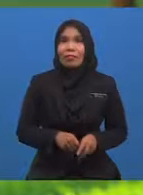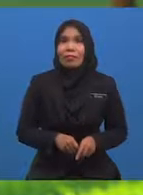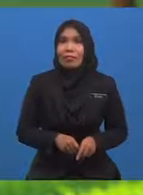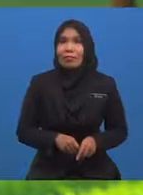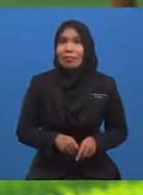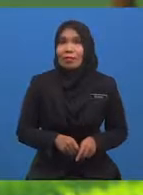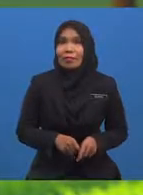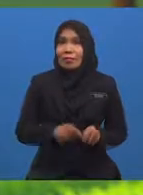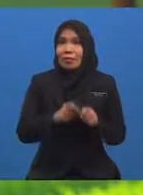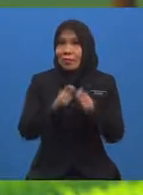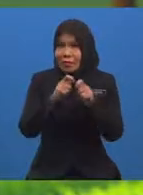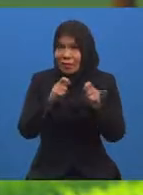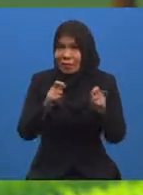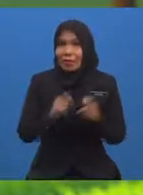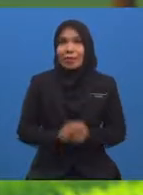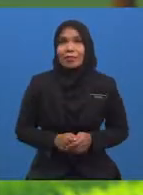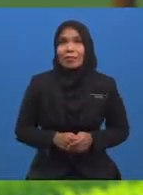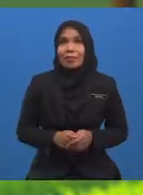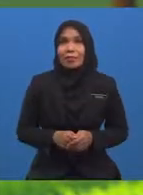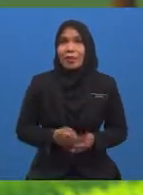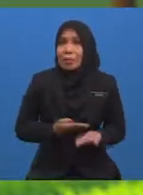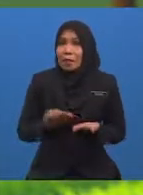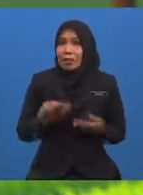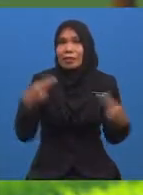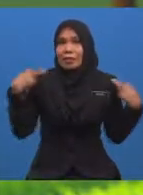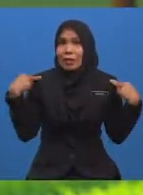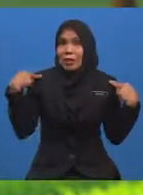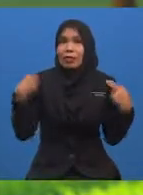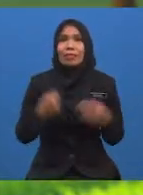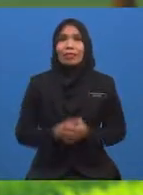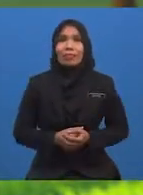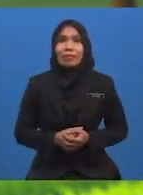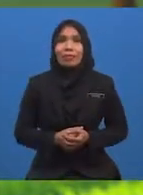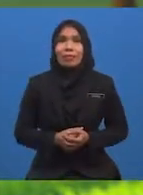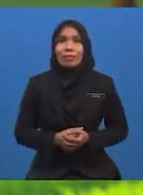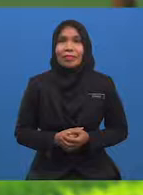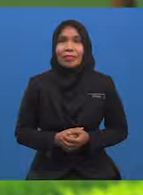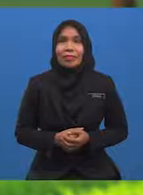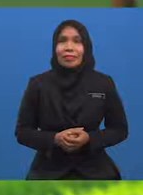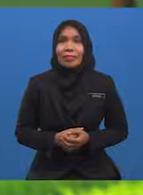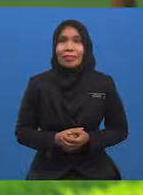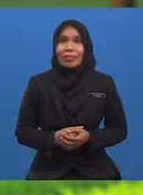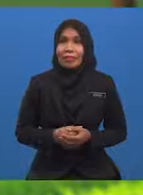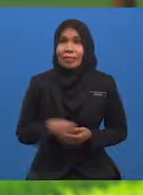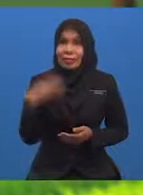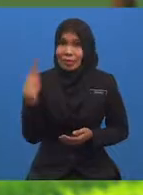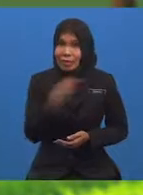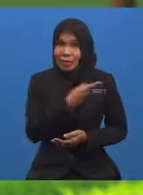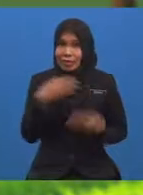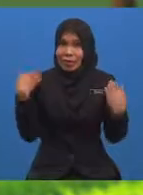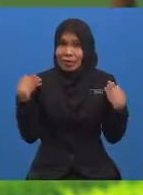liar yang tinggal di luar sana. Seperti kita manusia mempunyai tempat tinggal juga